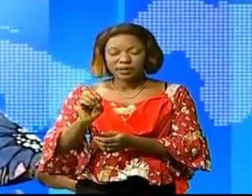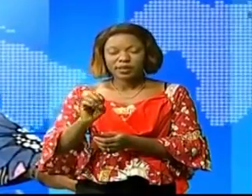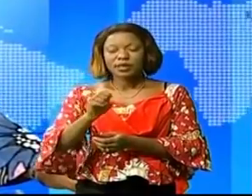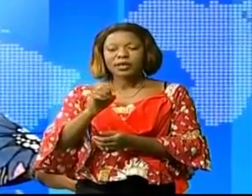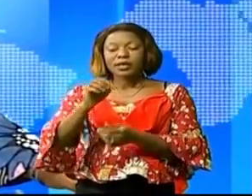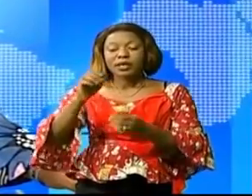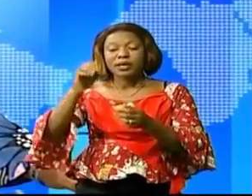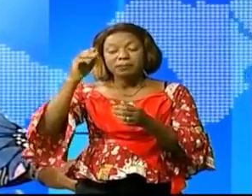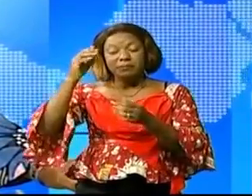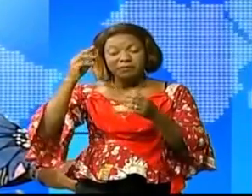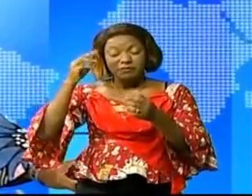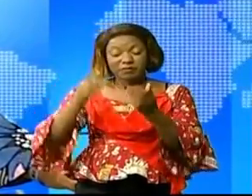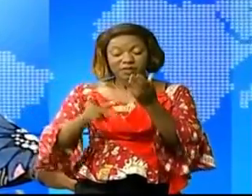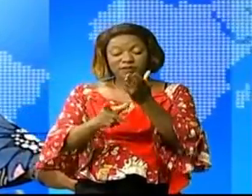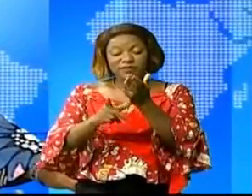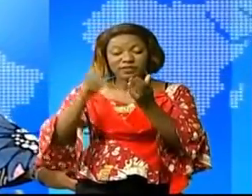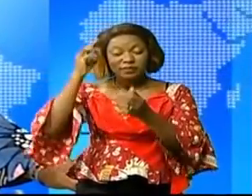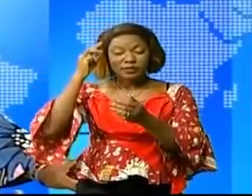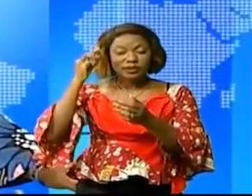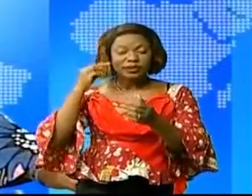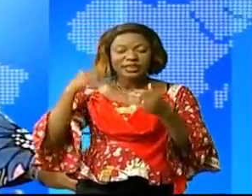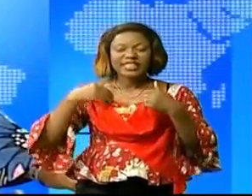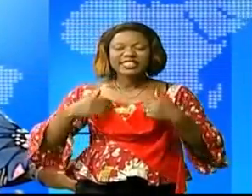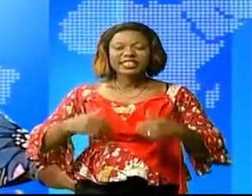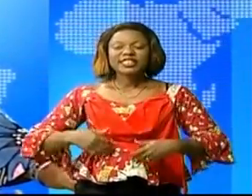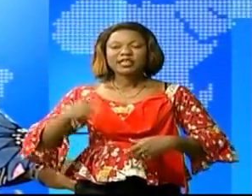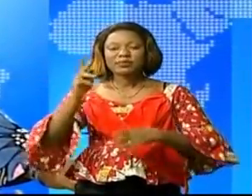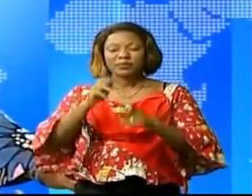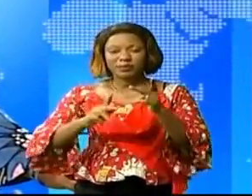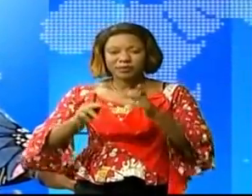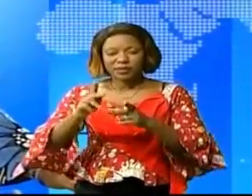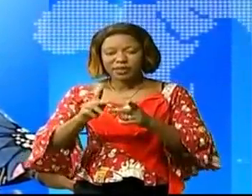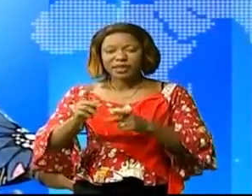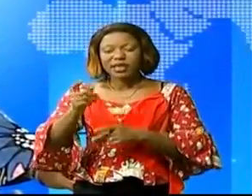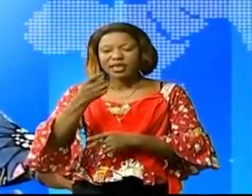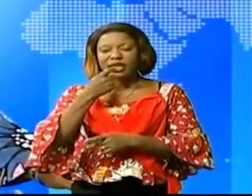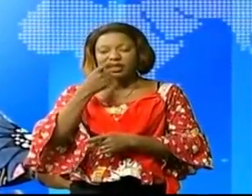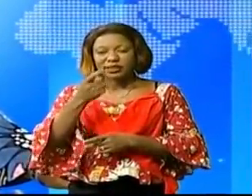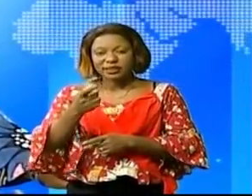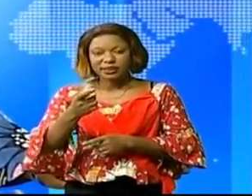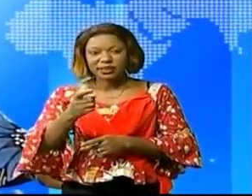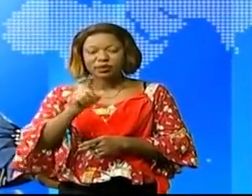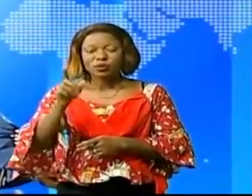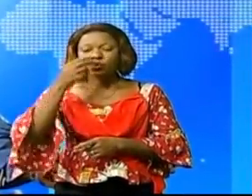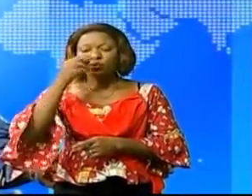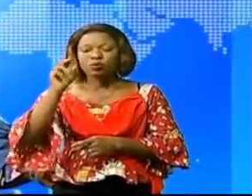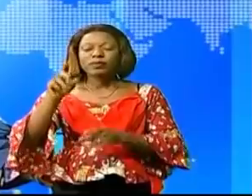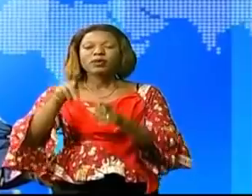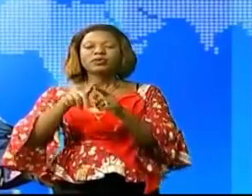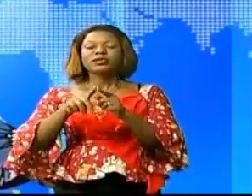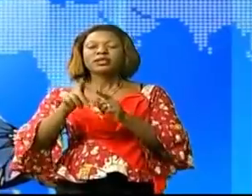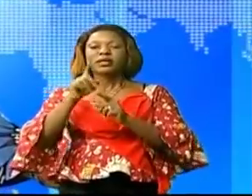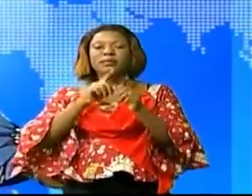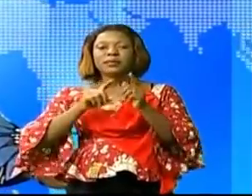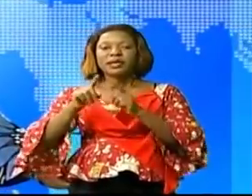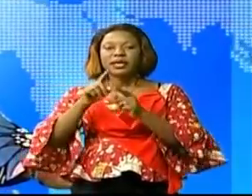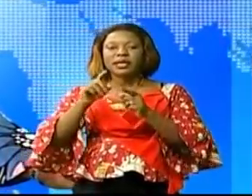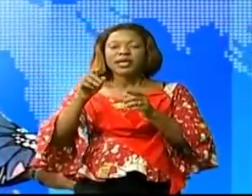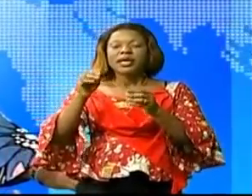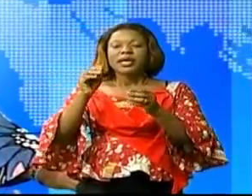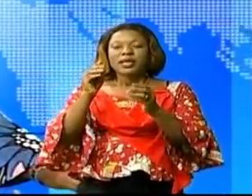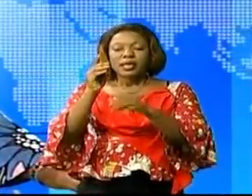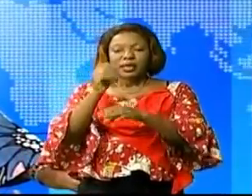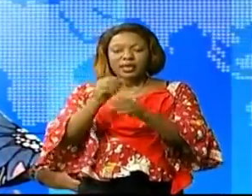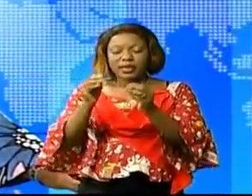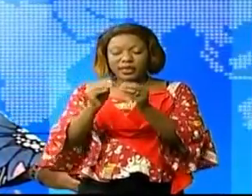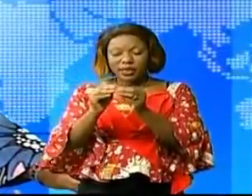moment pour présider le forum sur le sida dans le monde du travail. Une rencontre qui a mis autour d'une table différents